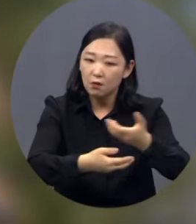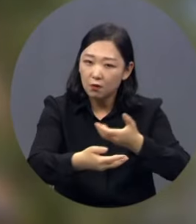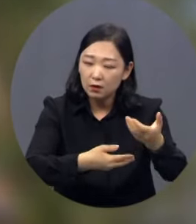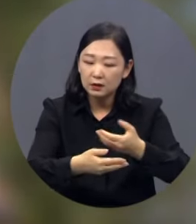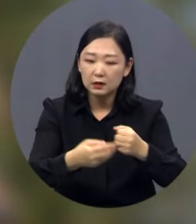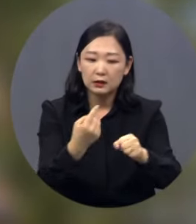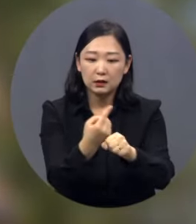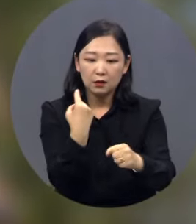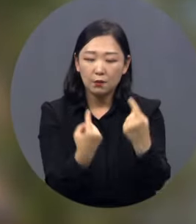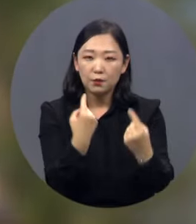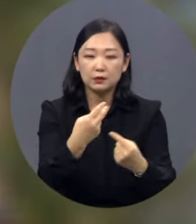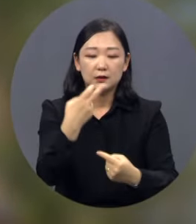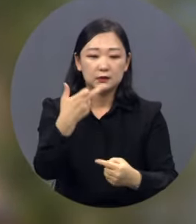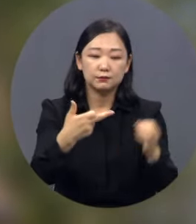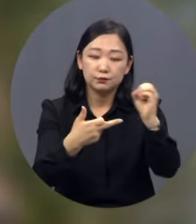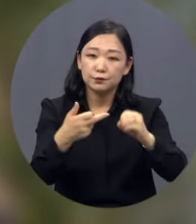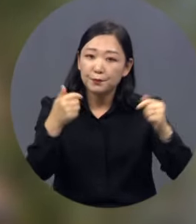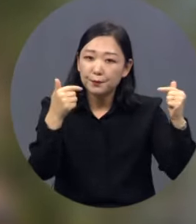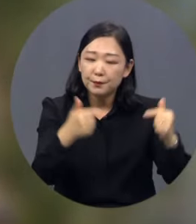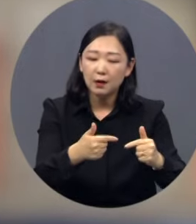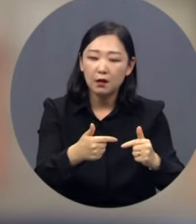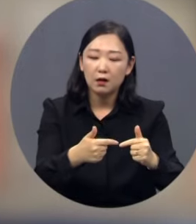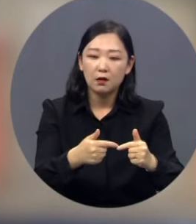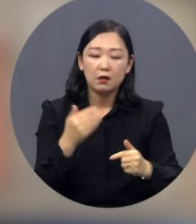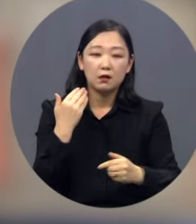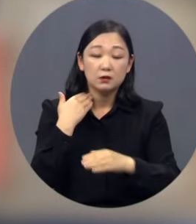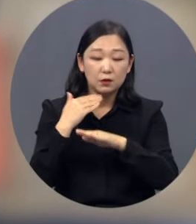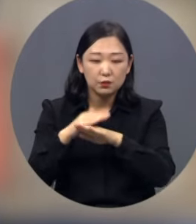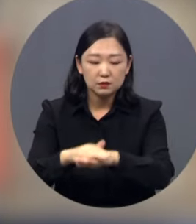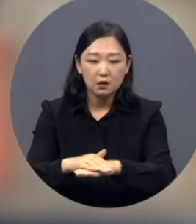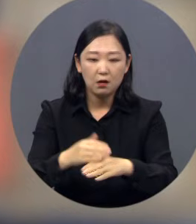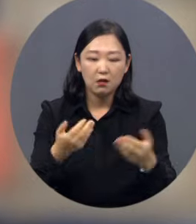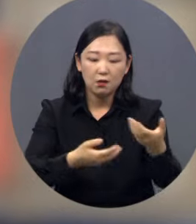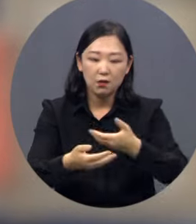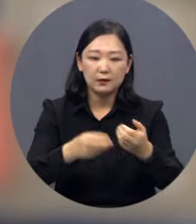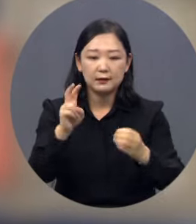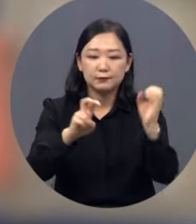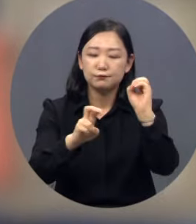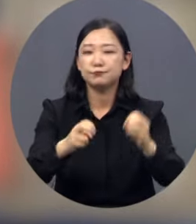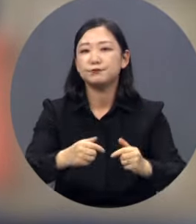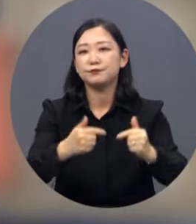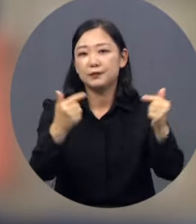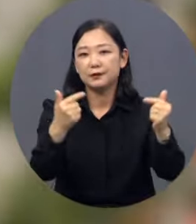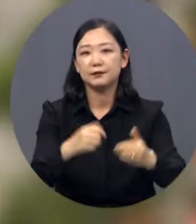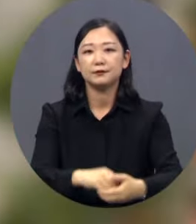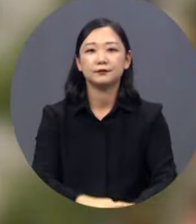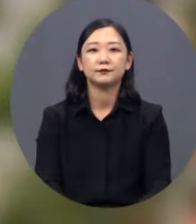전보다 177% 감소한 반면 전세 거래량은 20% 이상